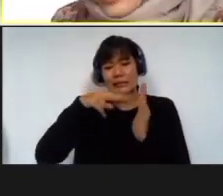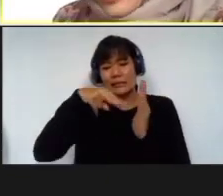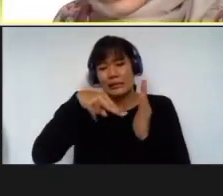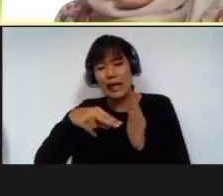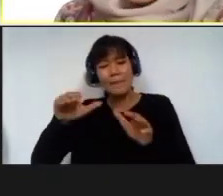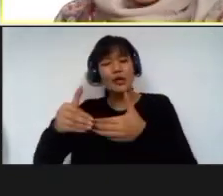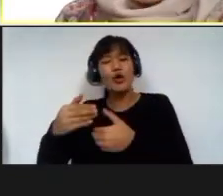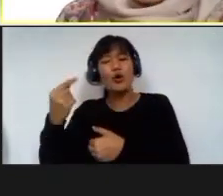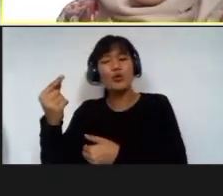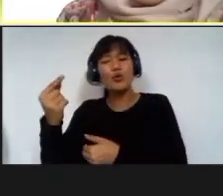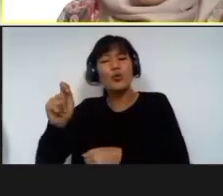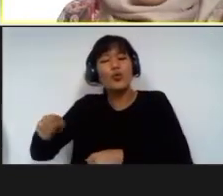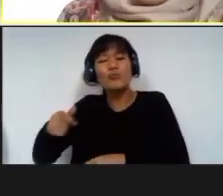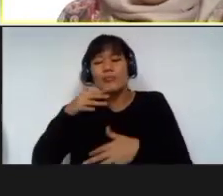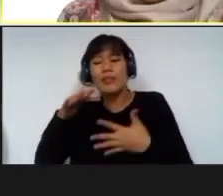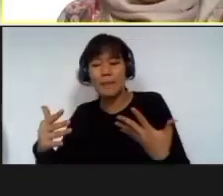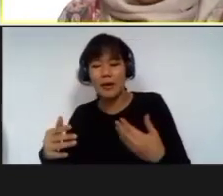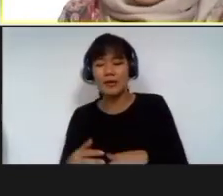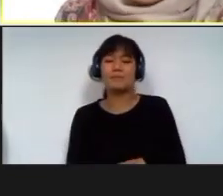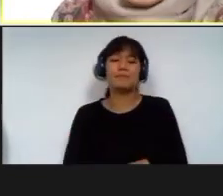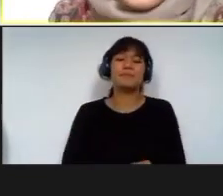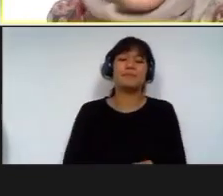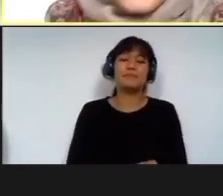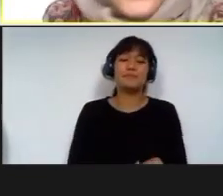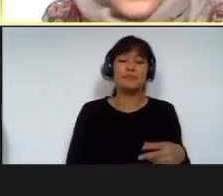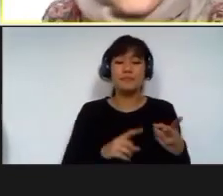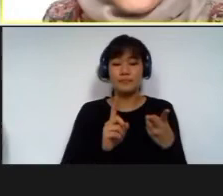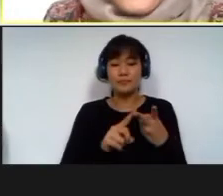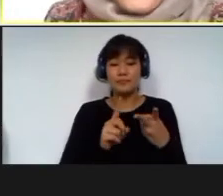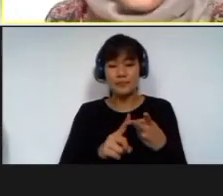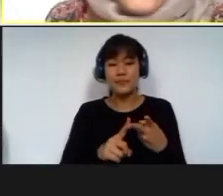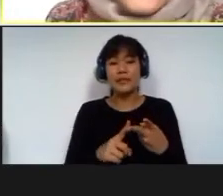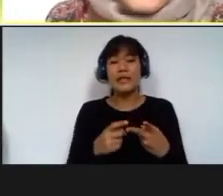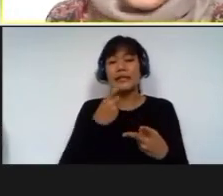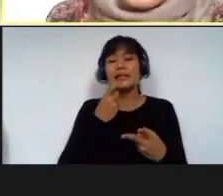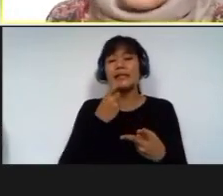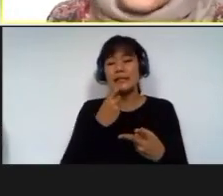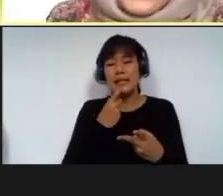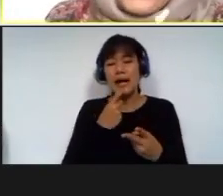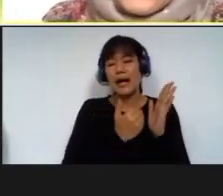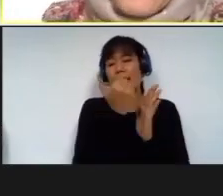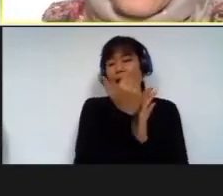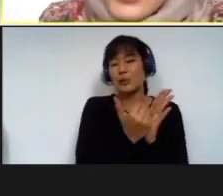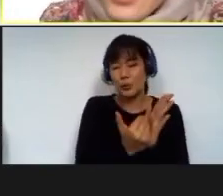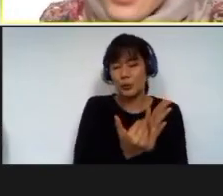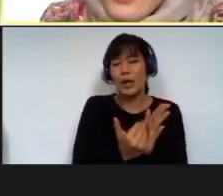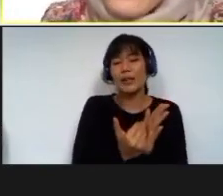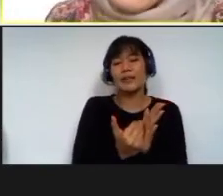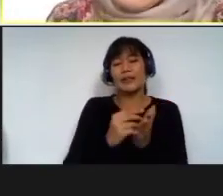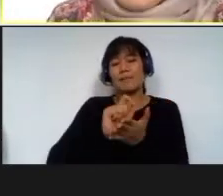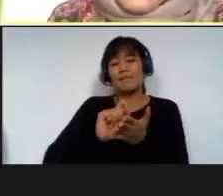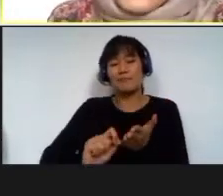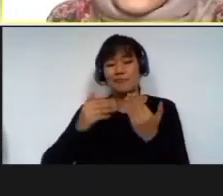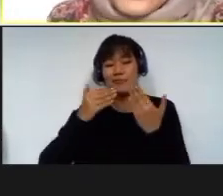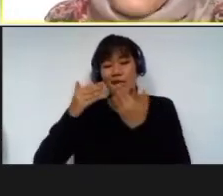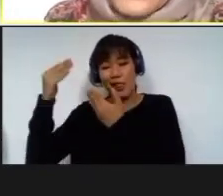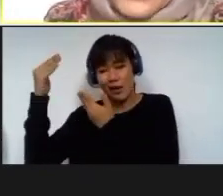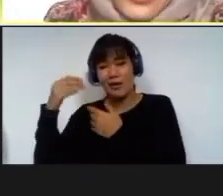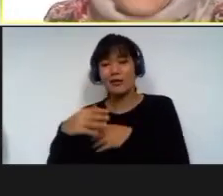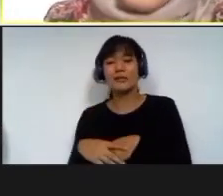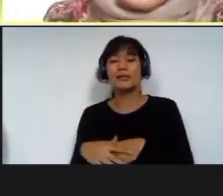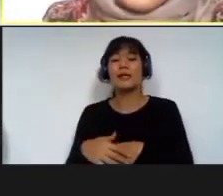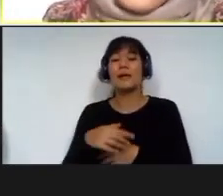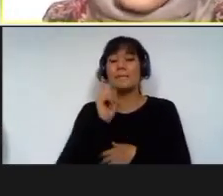hukumnya. Begitu. Lalu kemudian ketika bicara tentang regulasi dan kebijakan di madrasah, maka kita